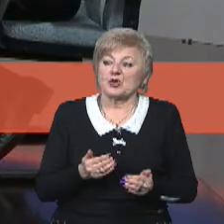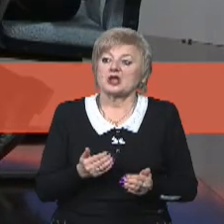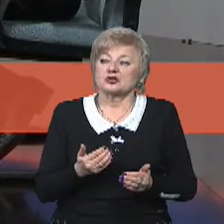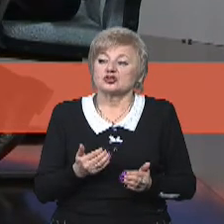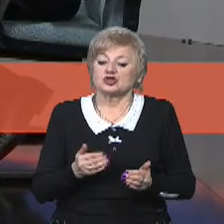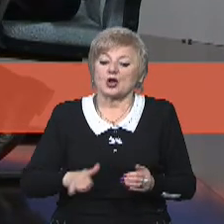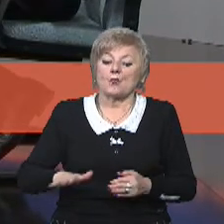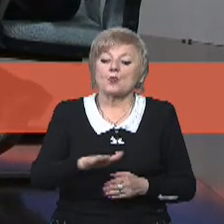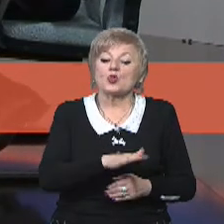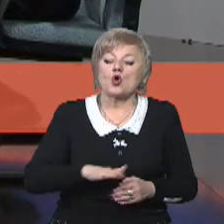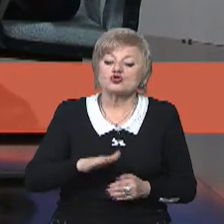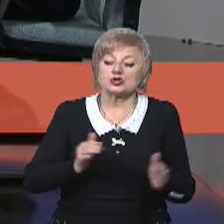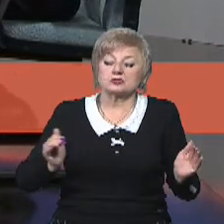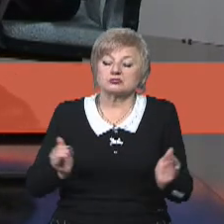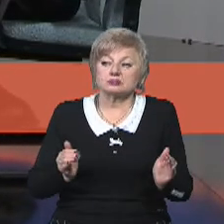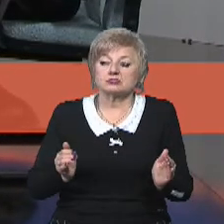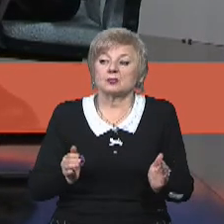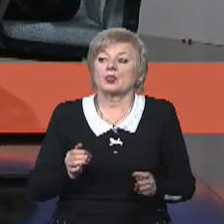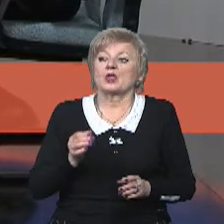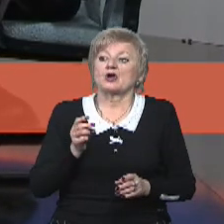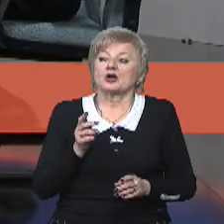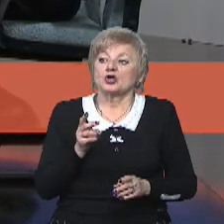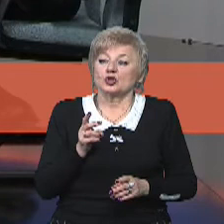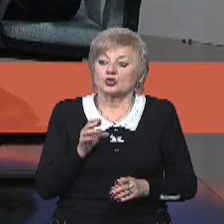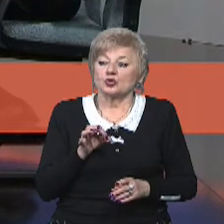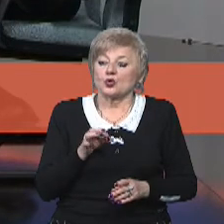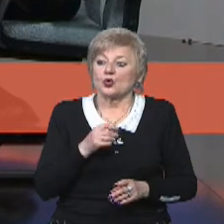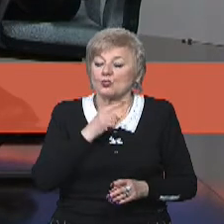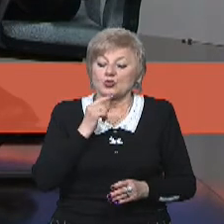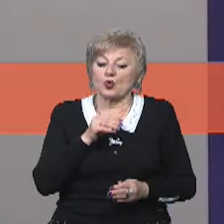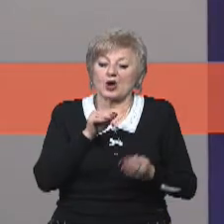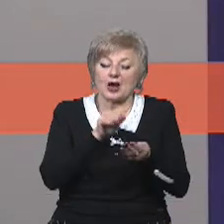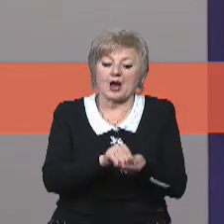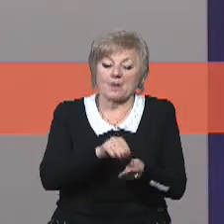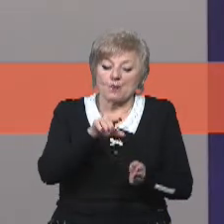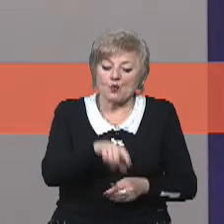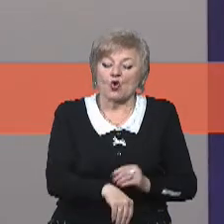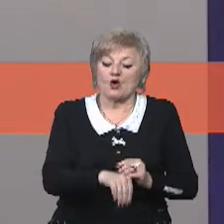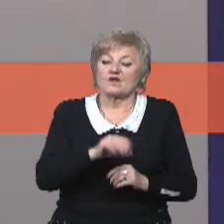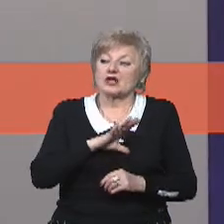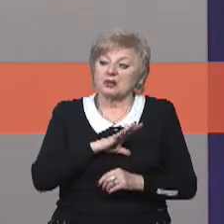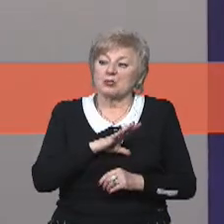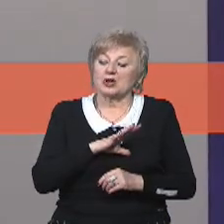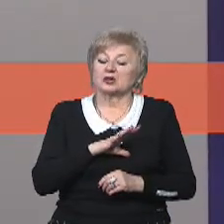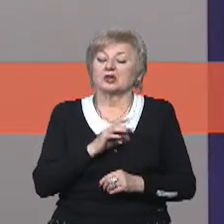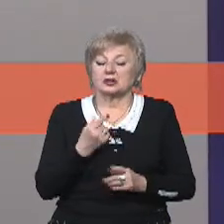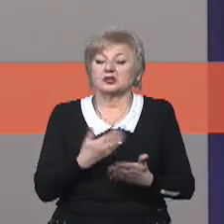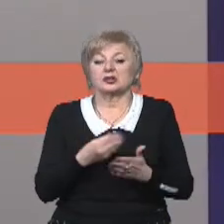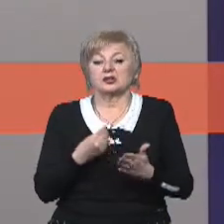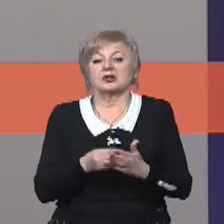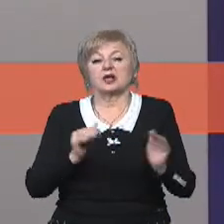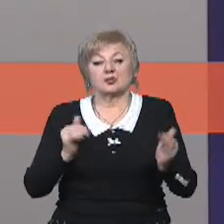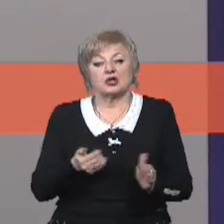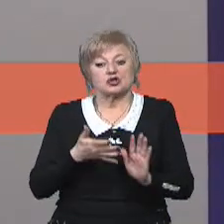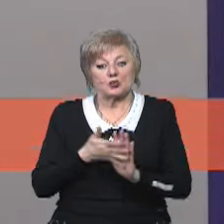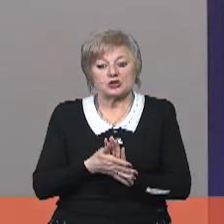але в принципі кількість поховань, вона теж може була трохи меншою, але нам все